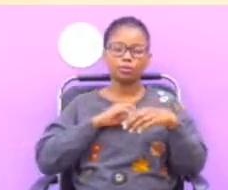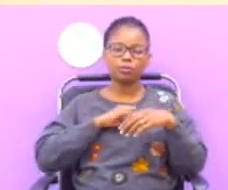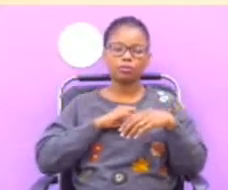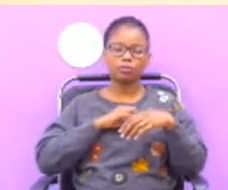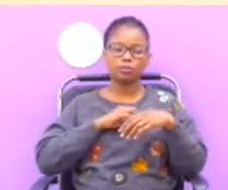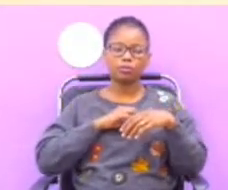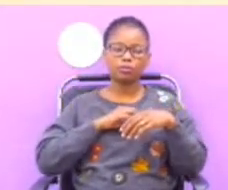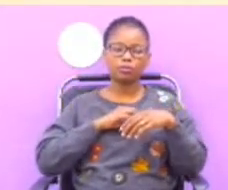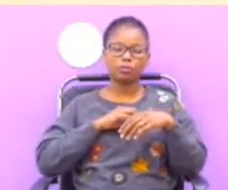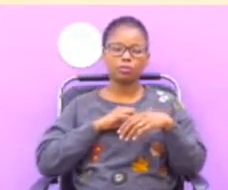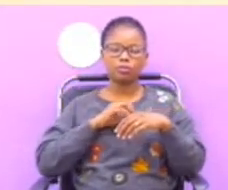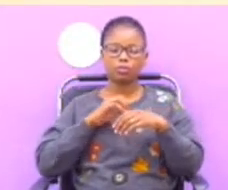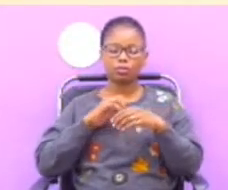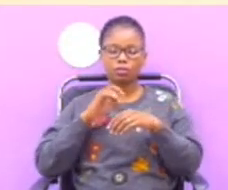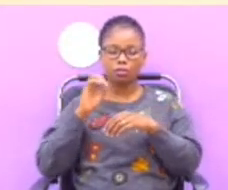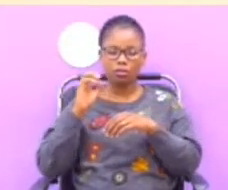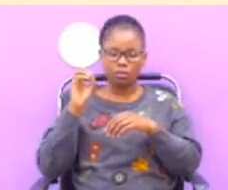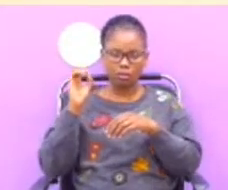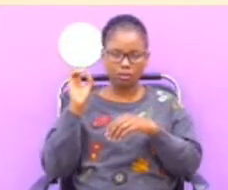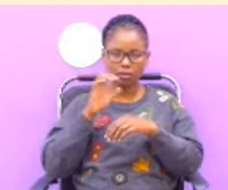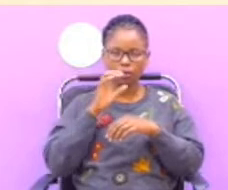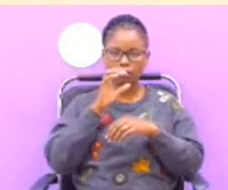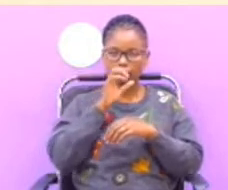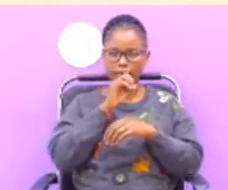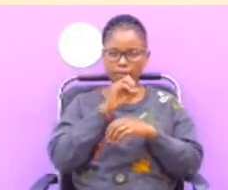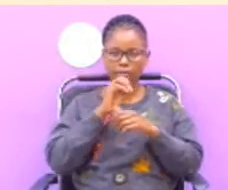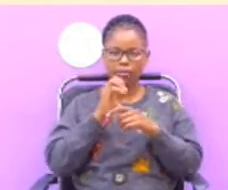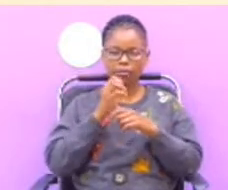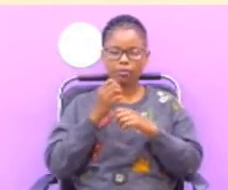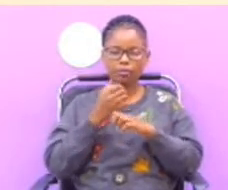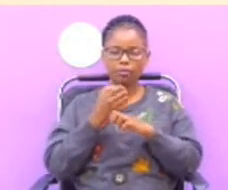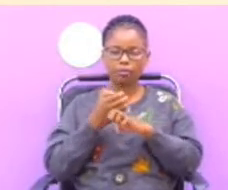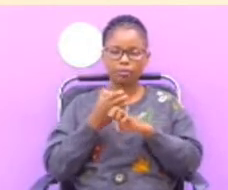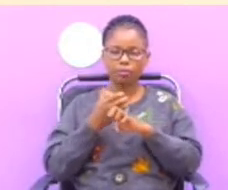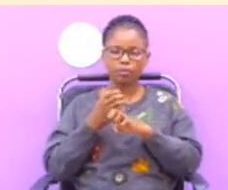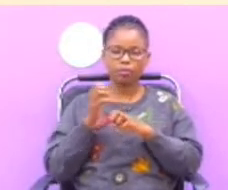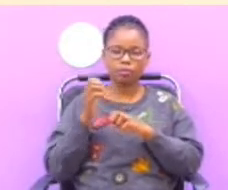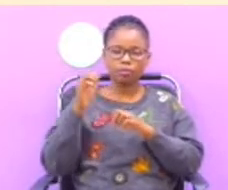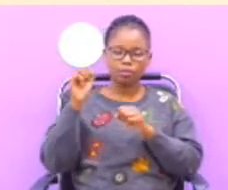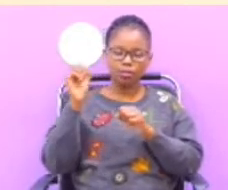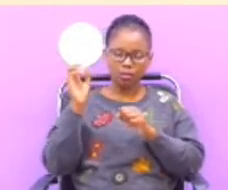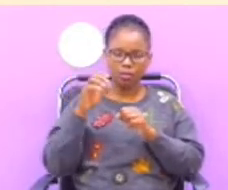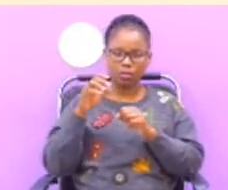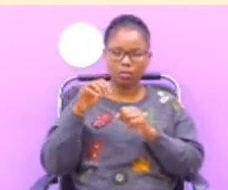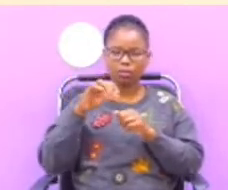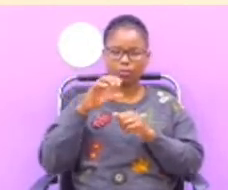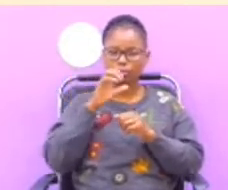Tidakae kogodho kogorone ihiga. Onakana mahede make moinu. Kenio horoyo amo siyaralia.